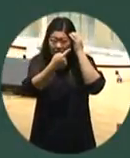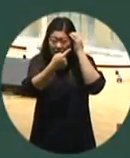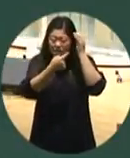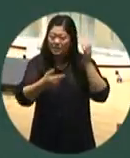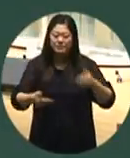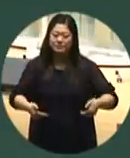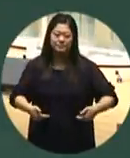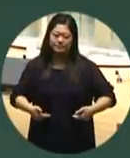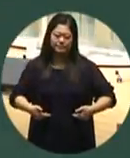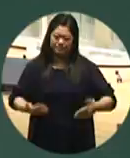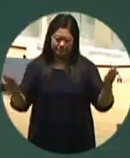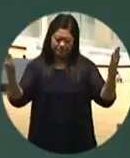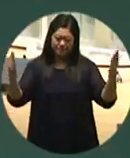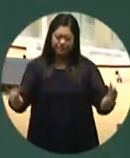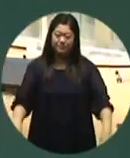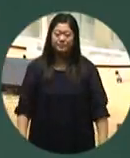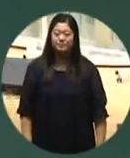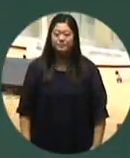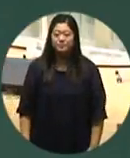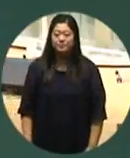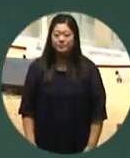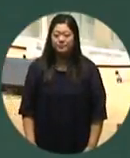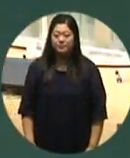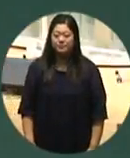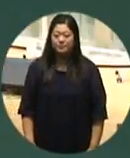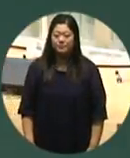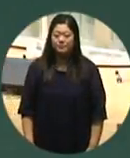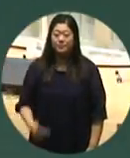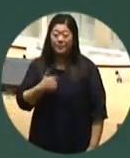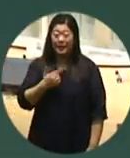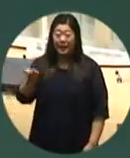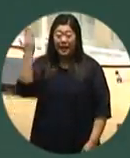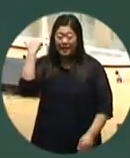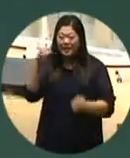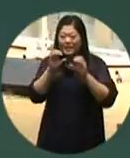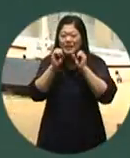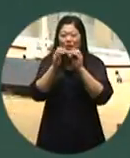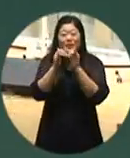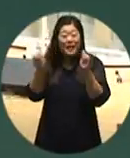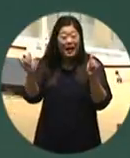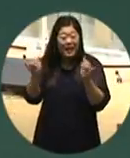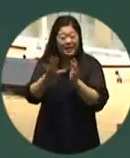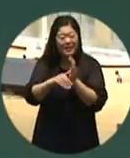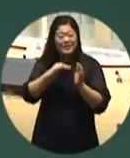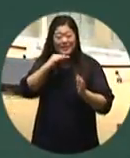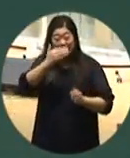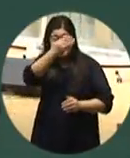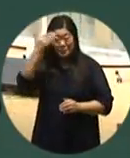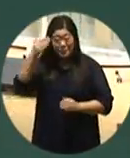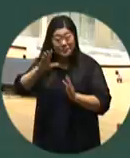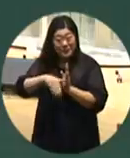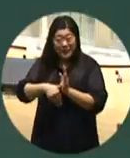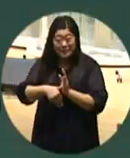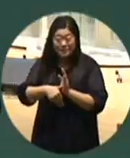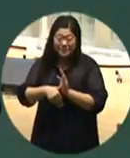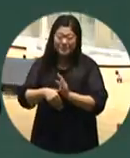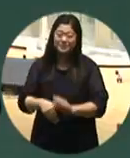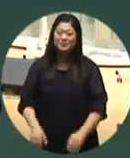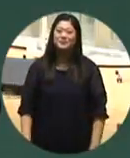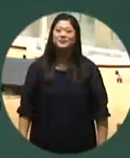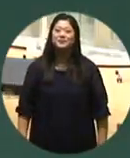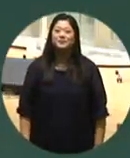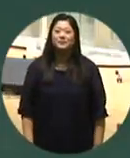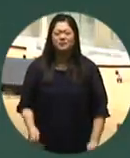예, 저는 옛날에죠 부교역자들 이럴 때 어렵잖아요. I too was an assistant pastor in the past and it was very